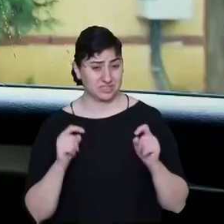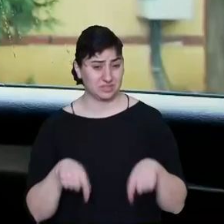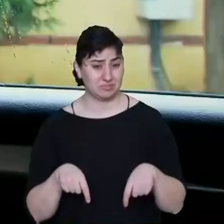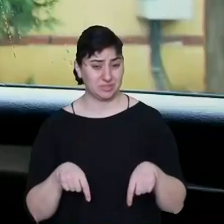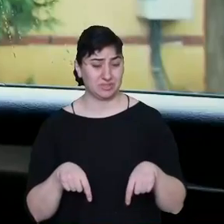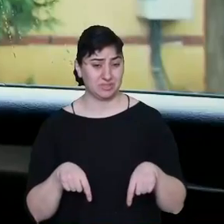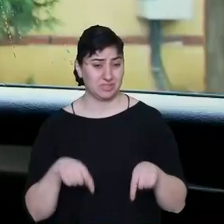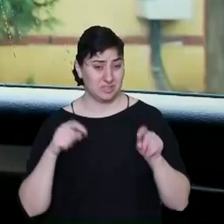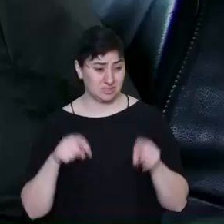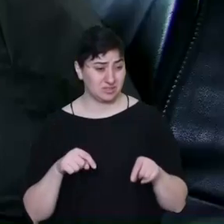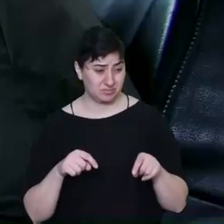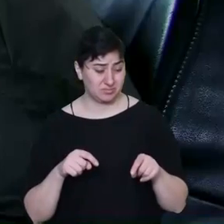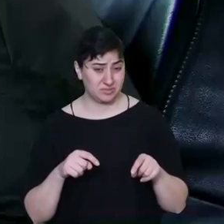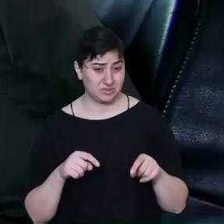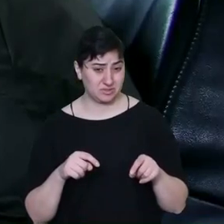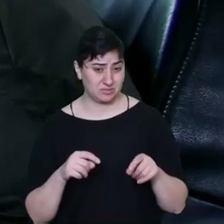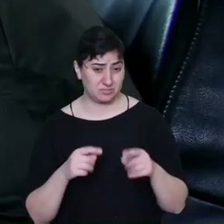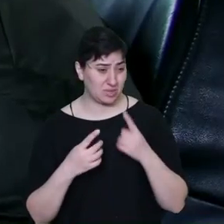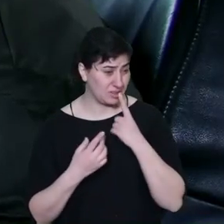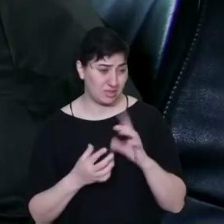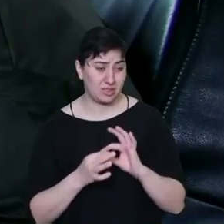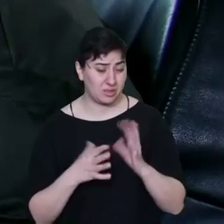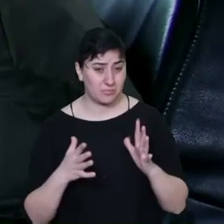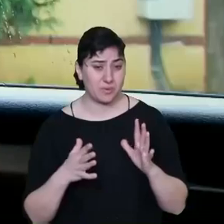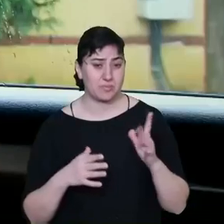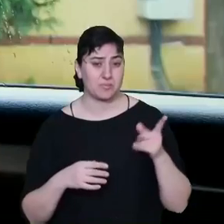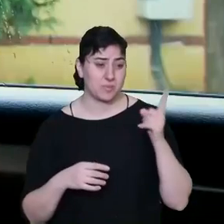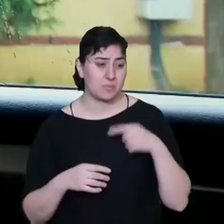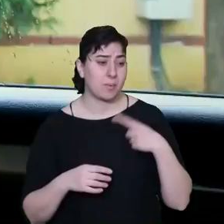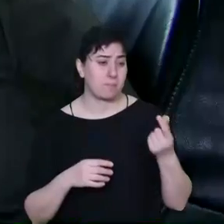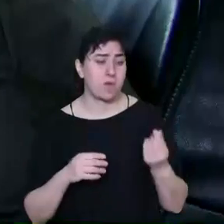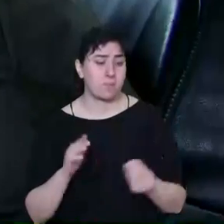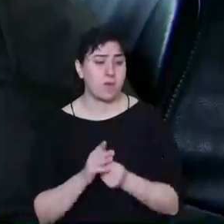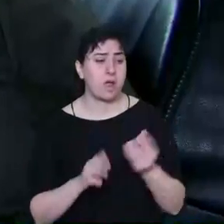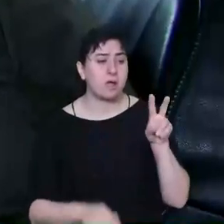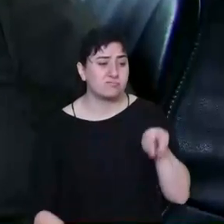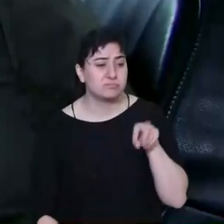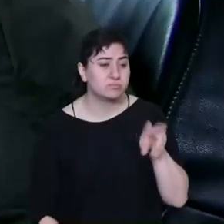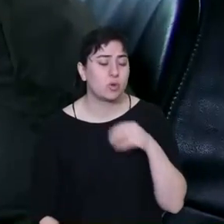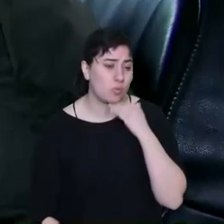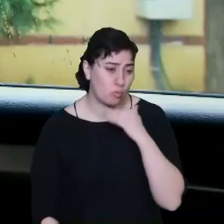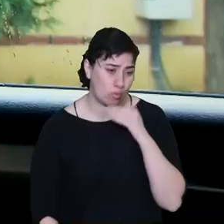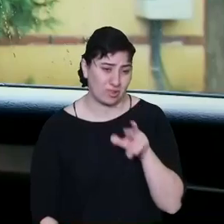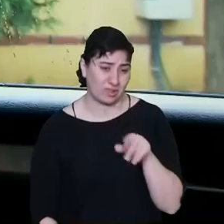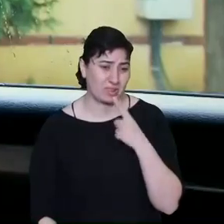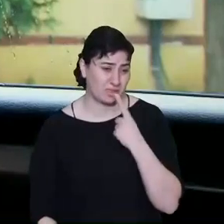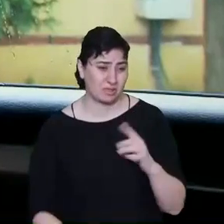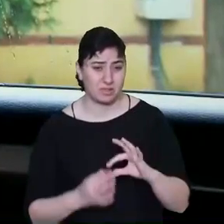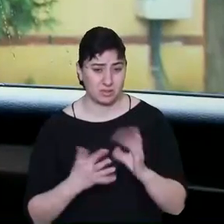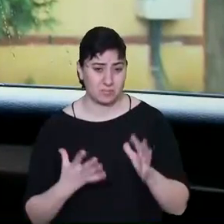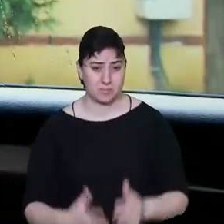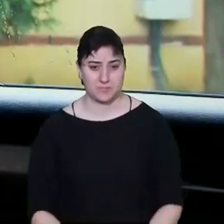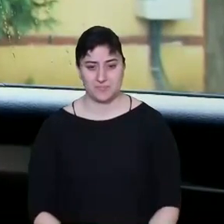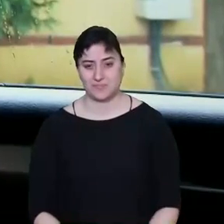şimdi şu manaya mı geliyor? Artık senden bahşiş tırtıklayamayacağım anlamına mı geliyor